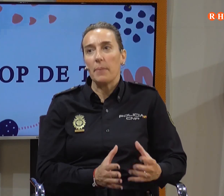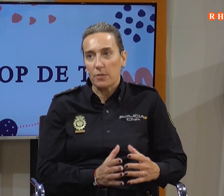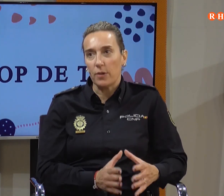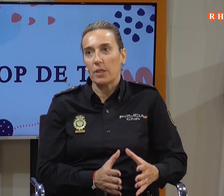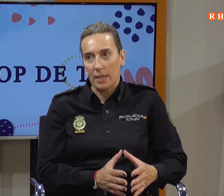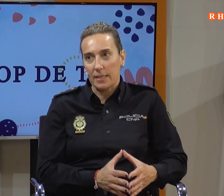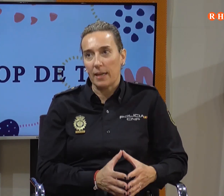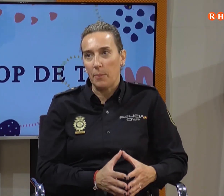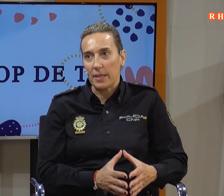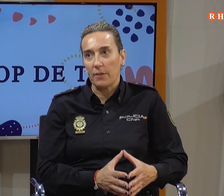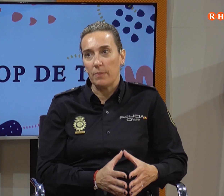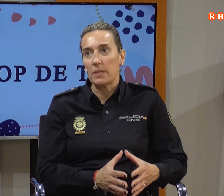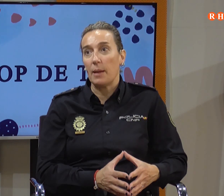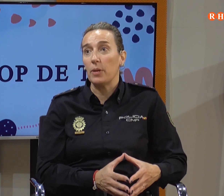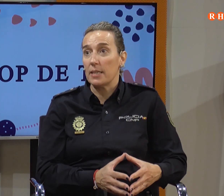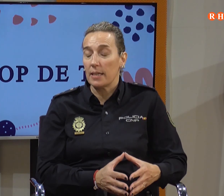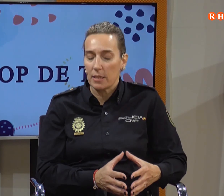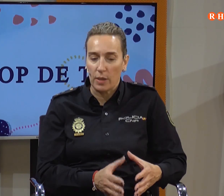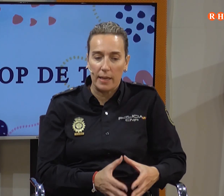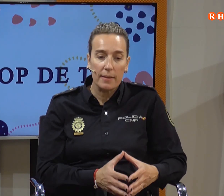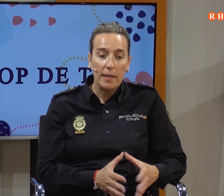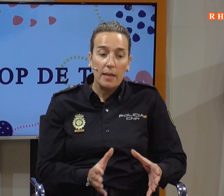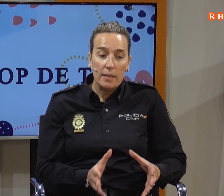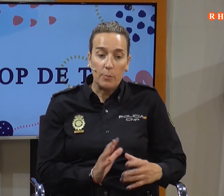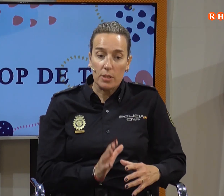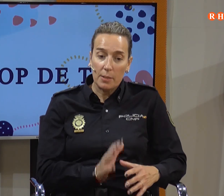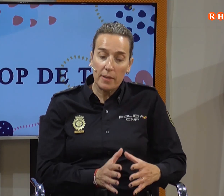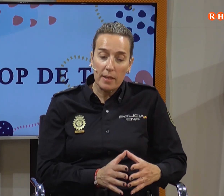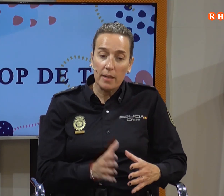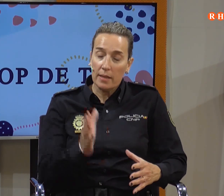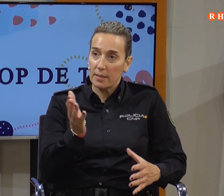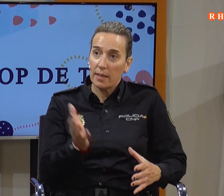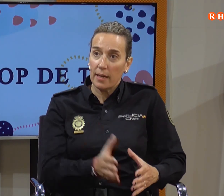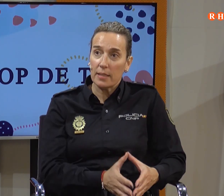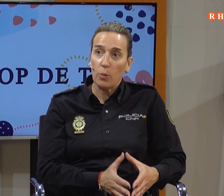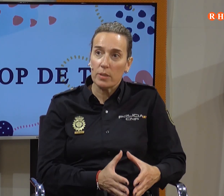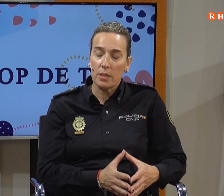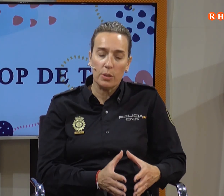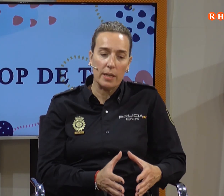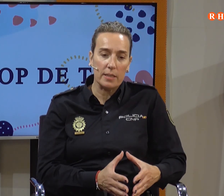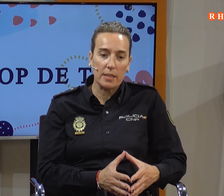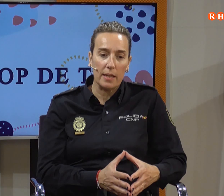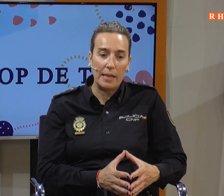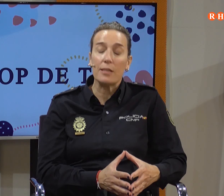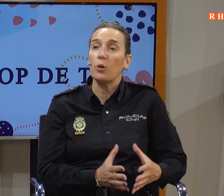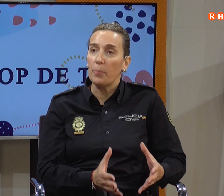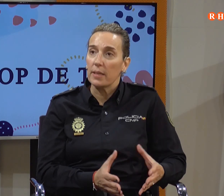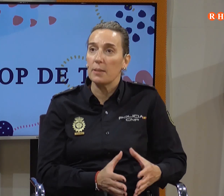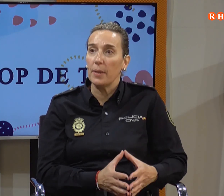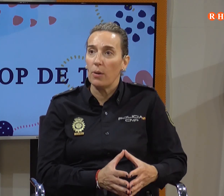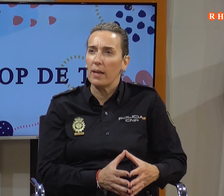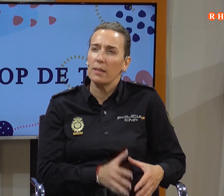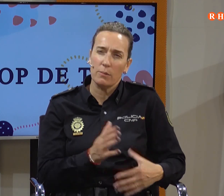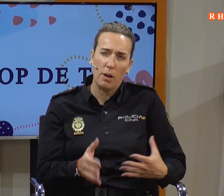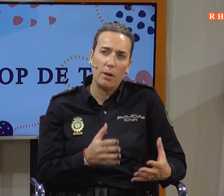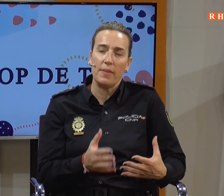encara més forta esta campanya que fem des de la Policia Nacional. Si ens centrem en este cas en qüestió, que és les compres